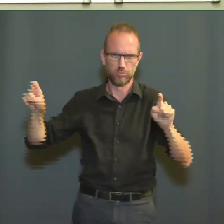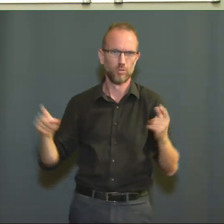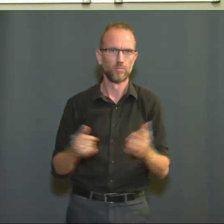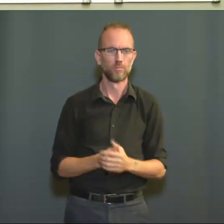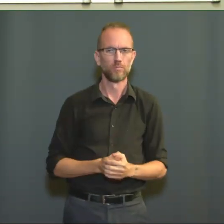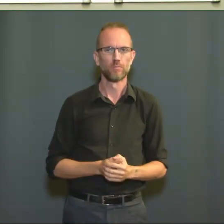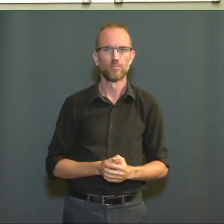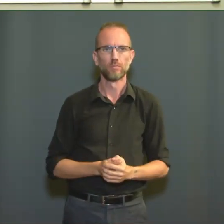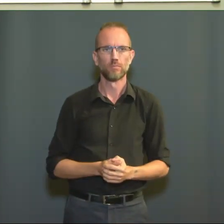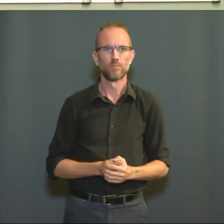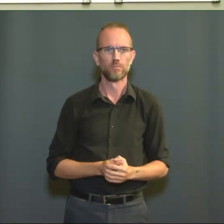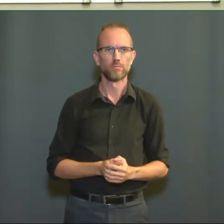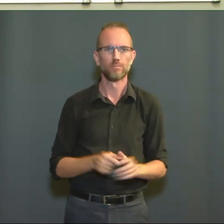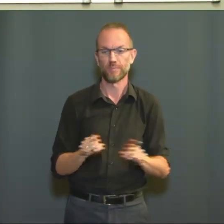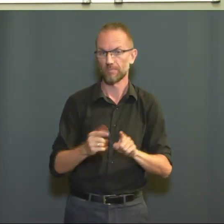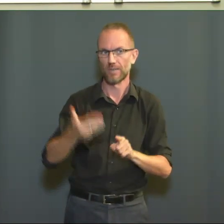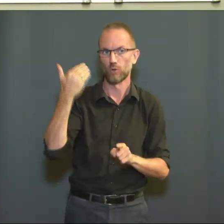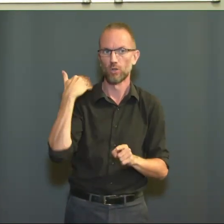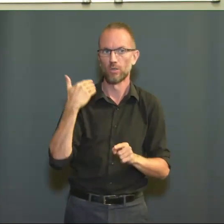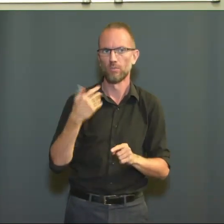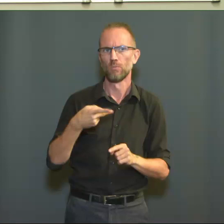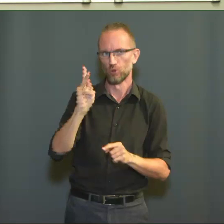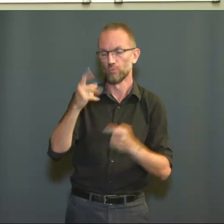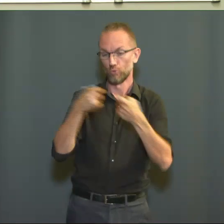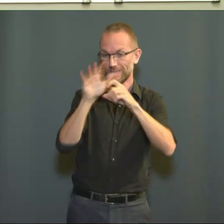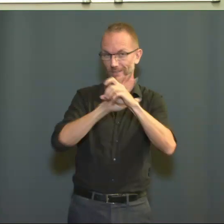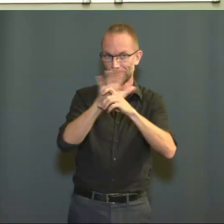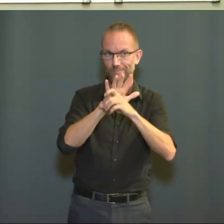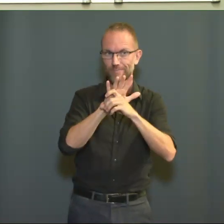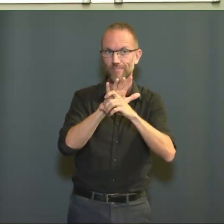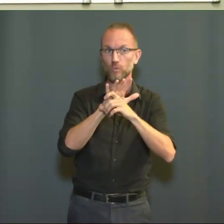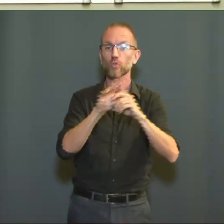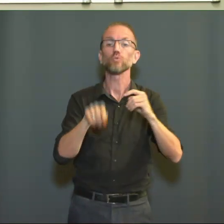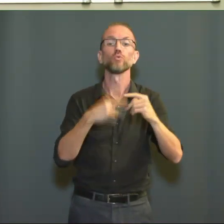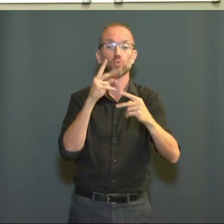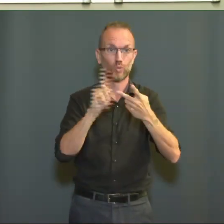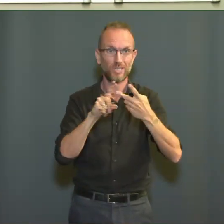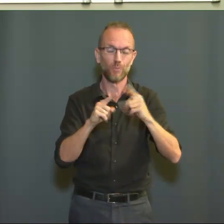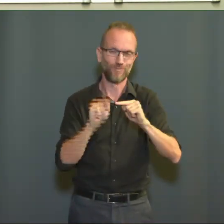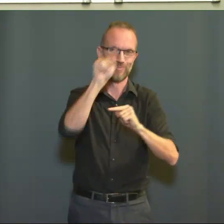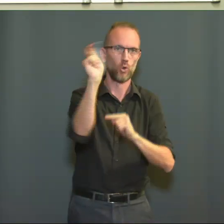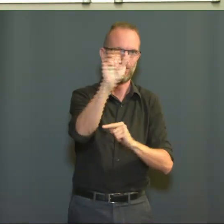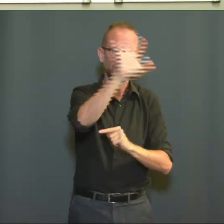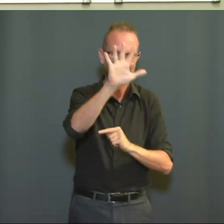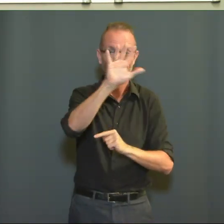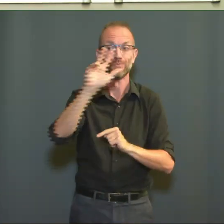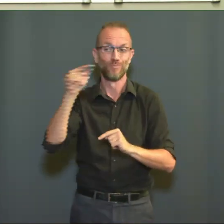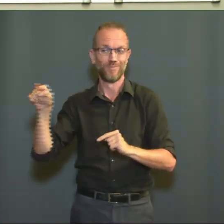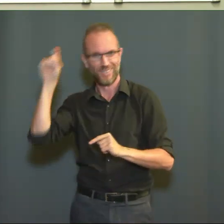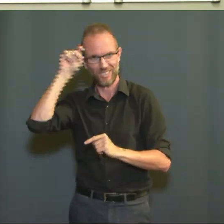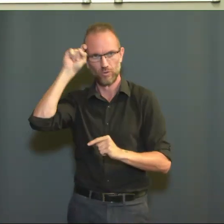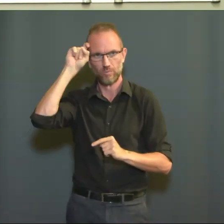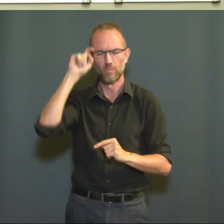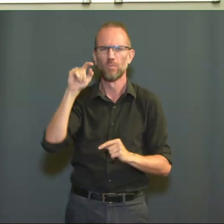cas est remarqué à Anvers et à Liège, avec pour la province d'Anvers 277 nouveaux cas en moyenne par